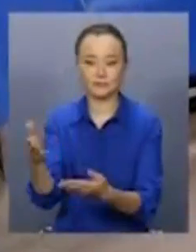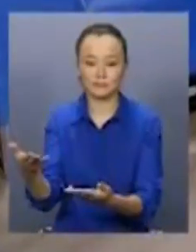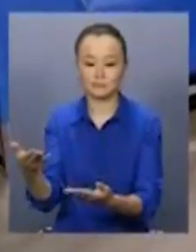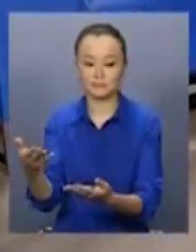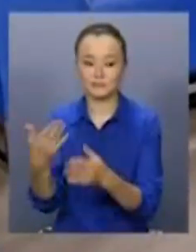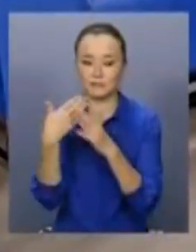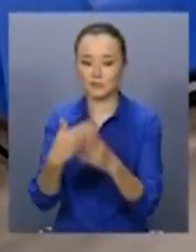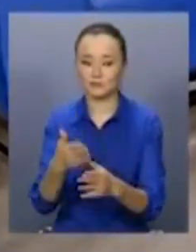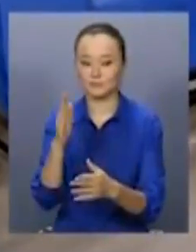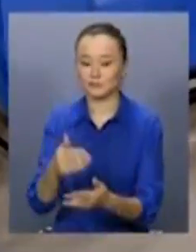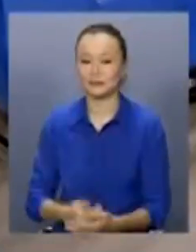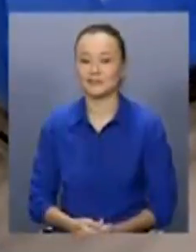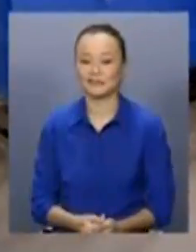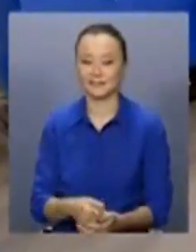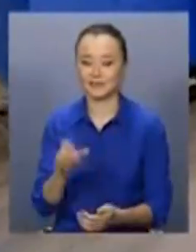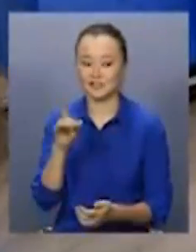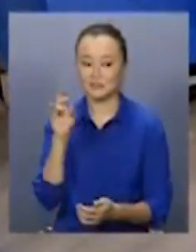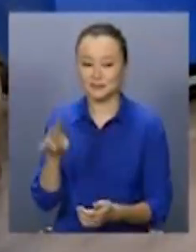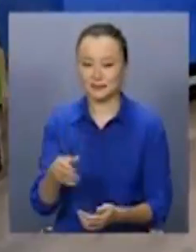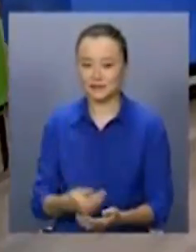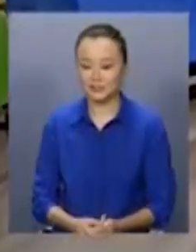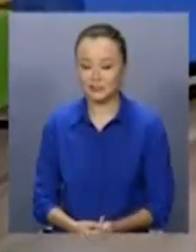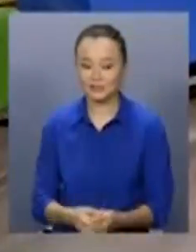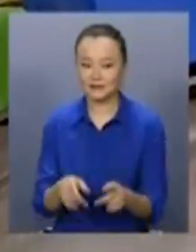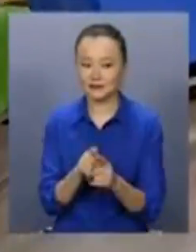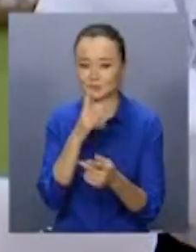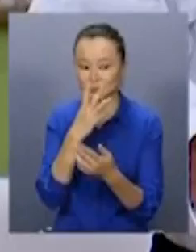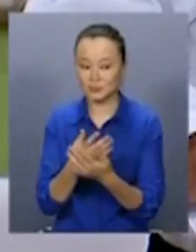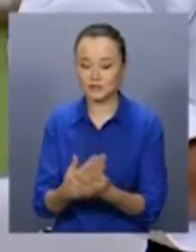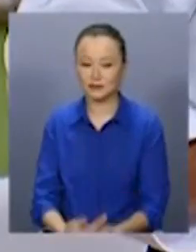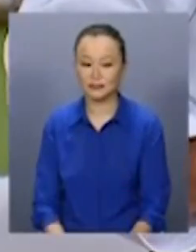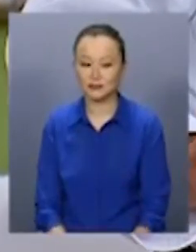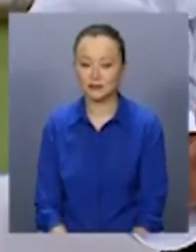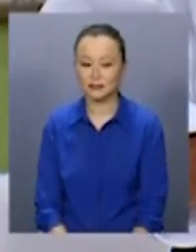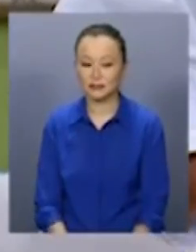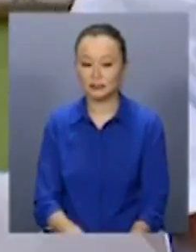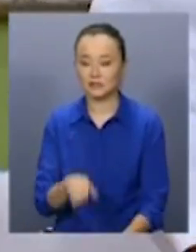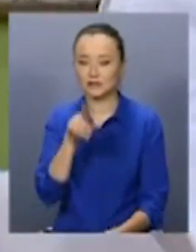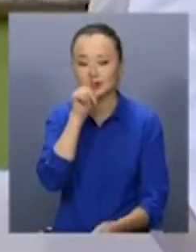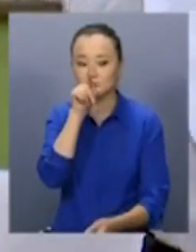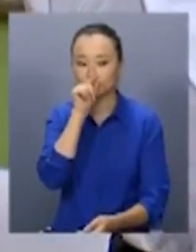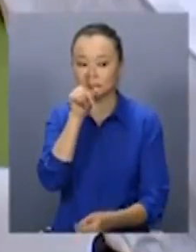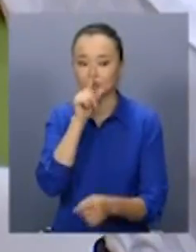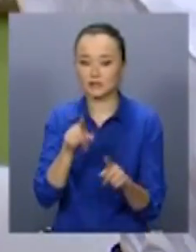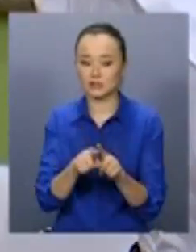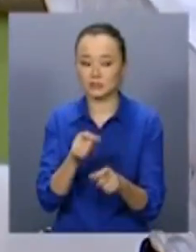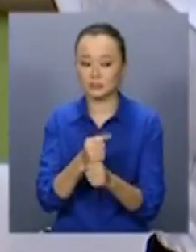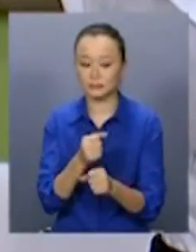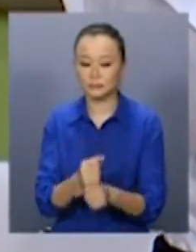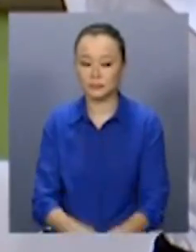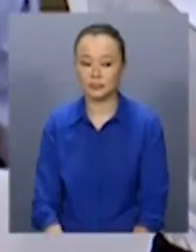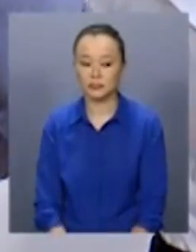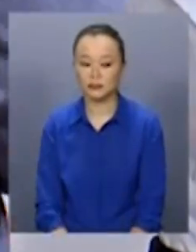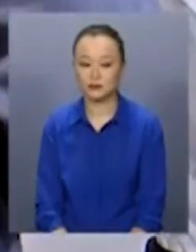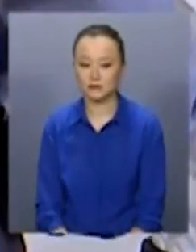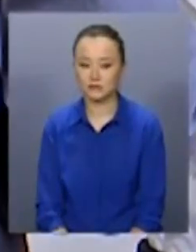білесіз. Арман дұрсын, енді былай көрсетейін. Енді тырнаның қозғалыстарын мынадай келтірген. Көбінде мына